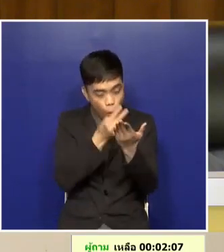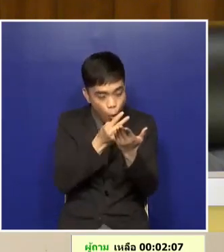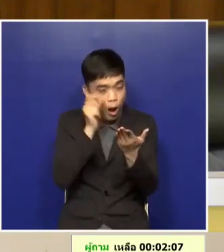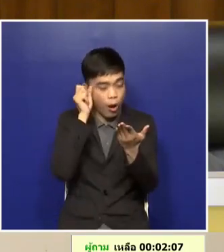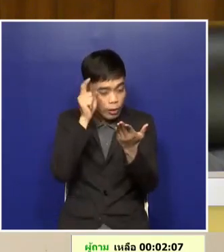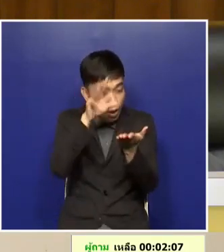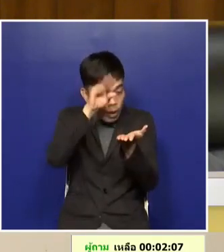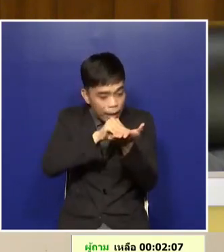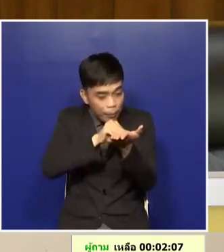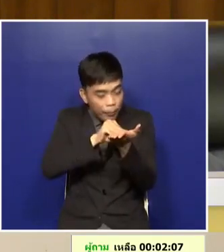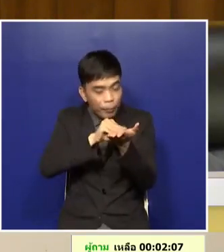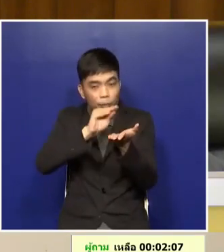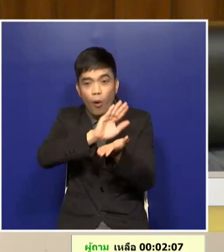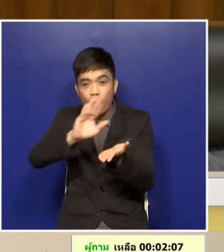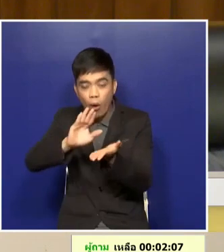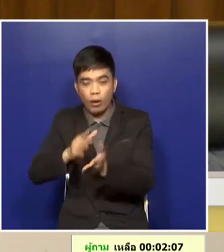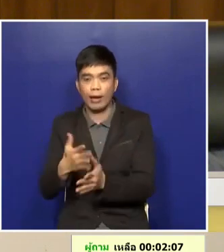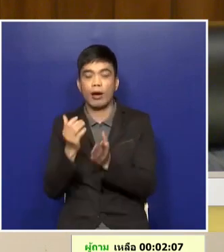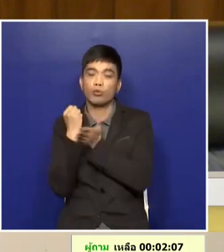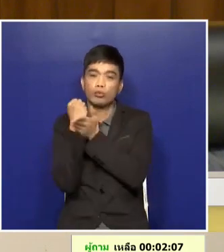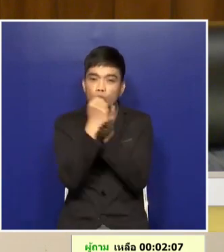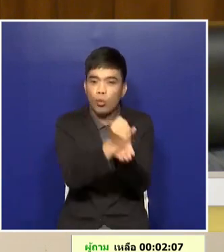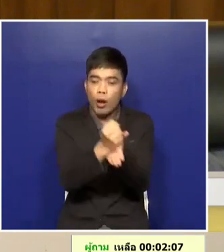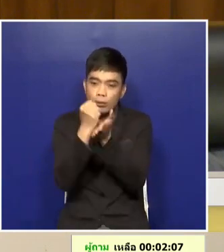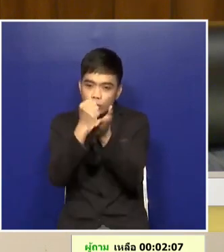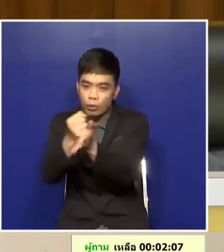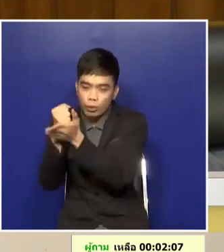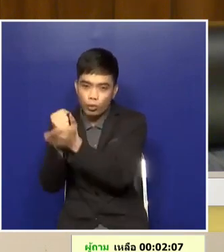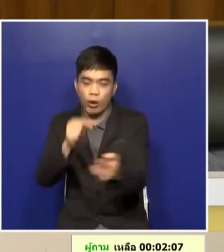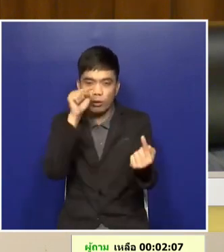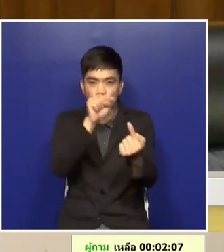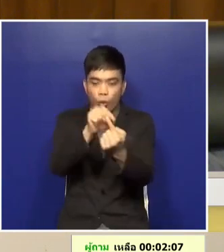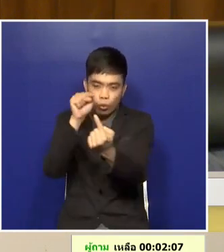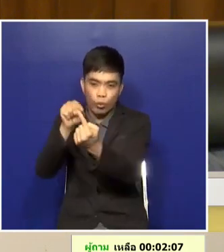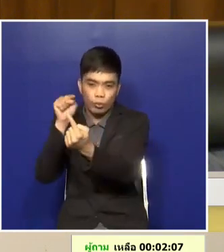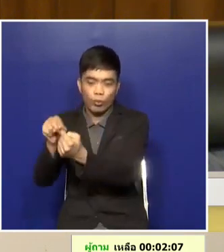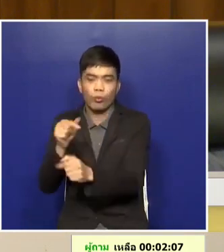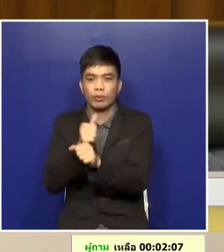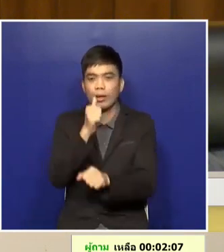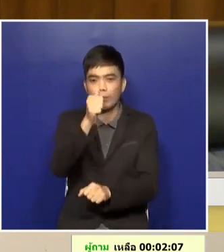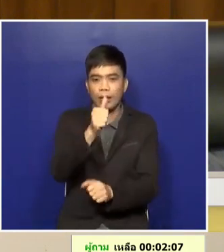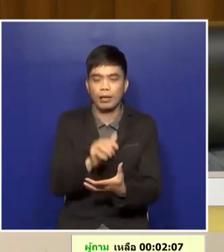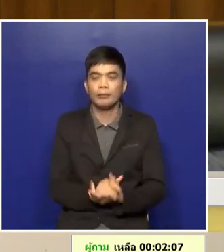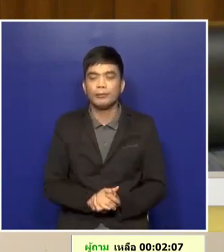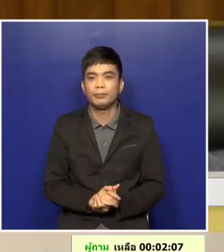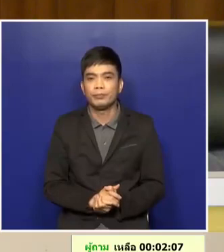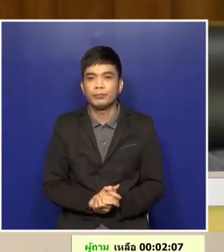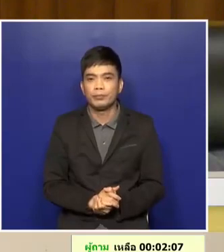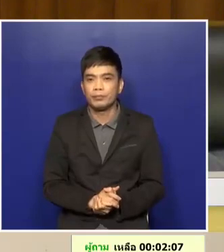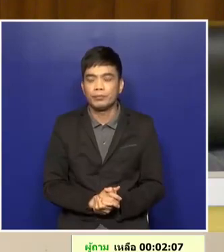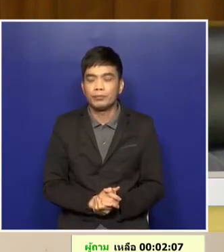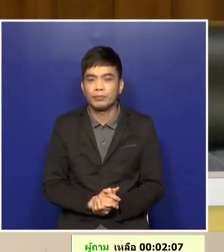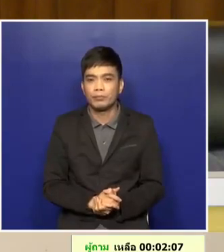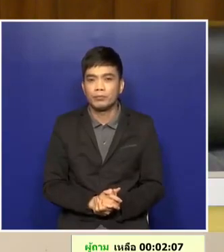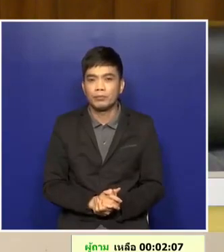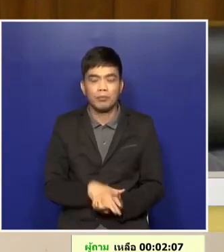ชน์อื่นใดก็ตามนั้นสามารถที่จะถ่ายโอนเข้าไปที่พี่น้องประชาชนได้โดยตรงนะครับโดยไม่ผ่านใคร